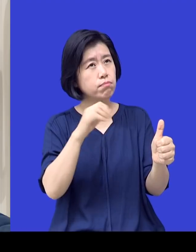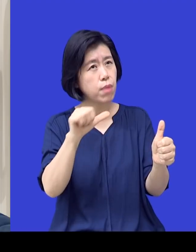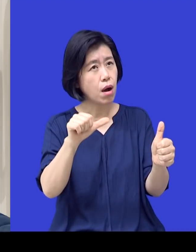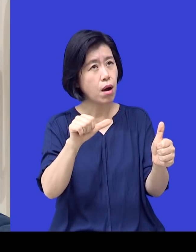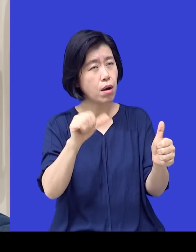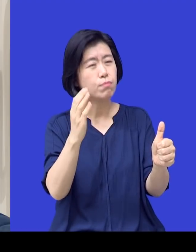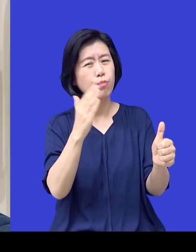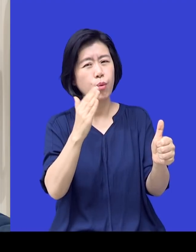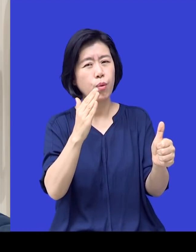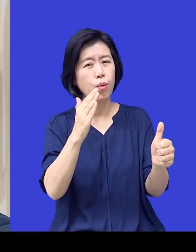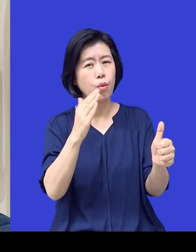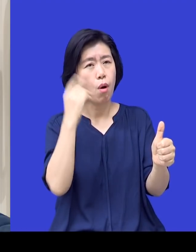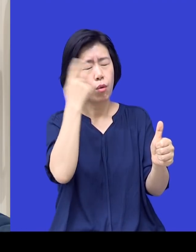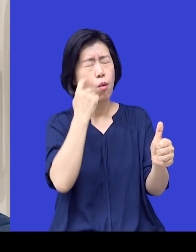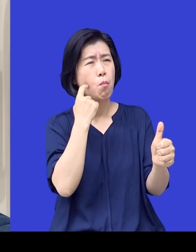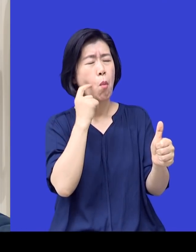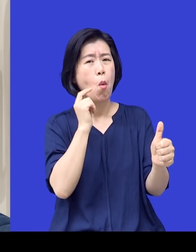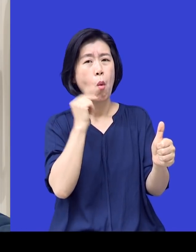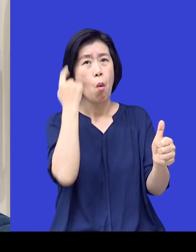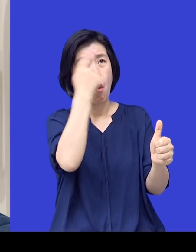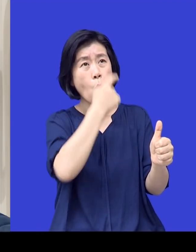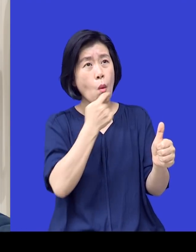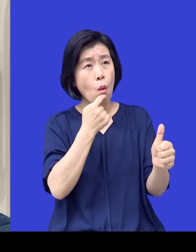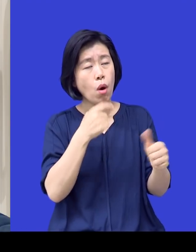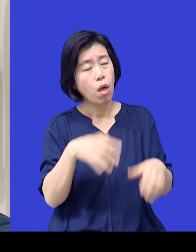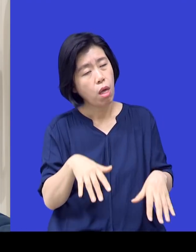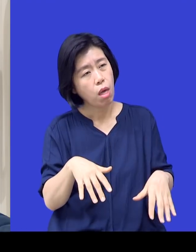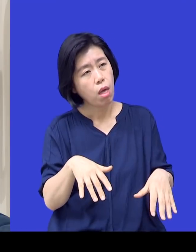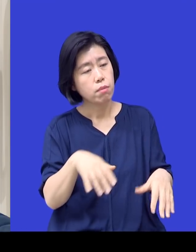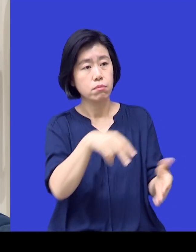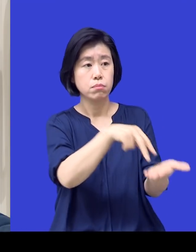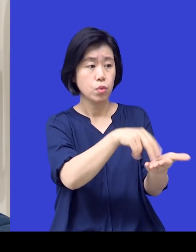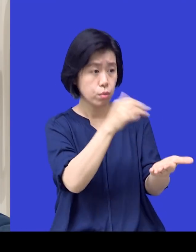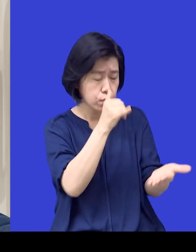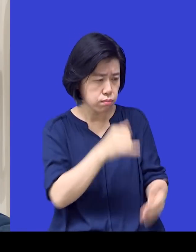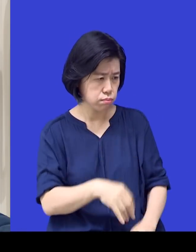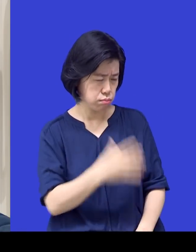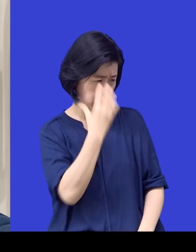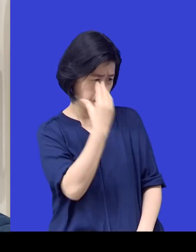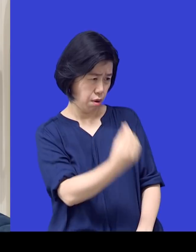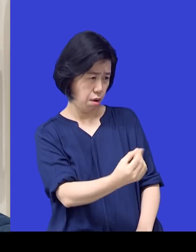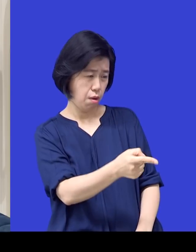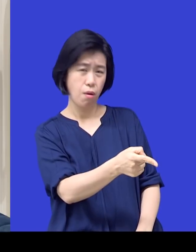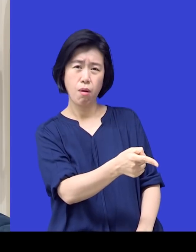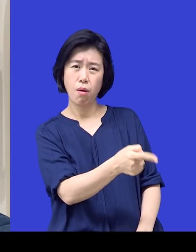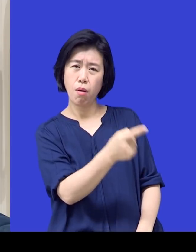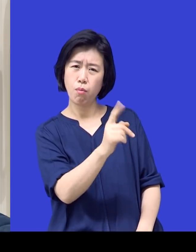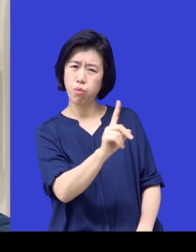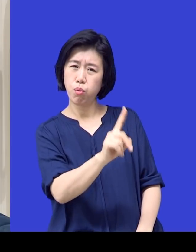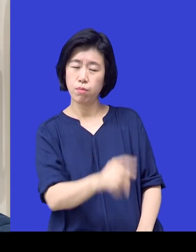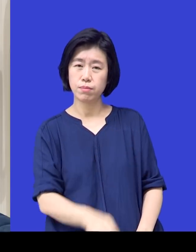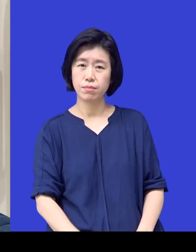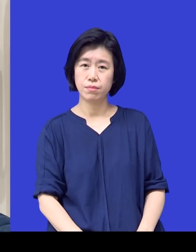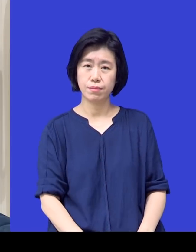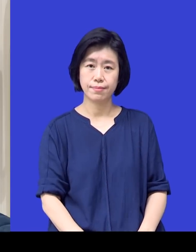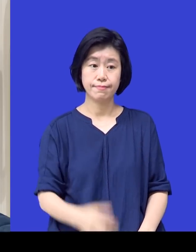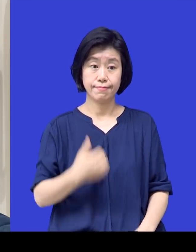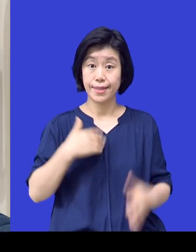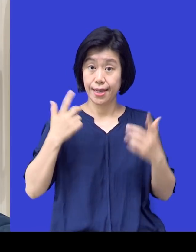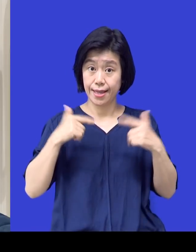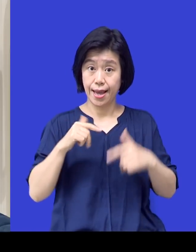힘이 없이 그냥 서 있는 거예요. 그래서 저는 그 아이가 이제 보이기 시작하는 거예요. 제가 컴패션 하면서 항상 예쁜